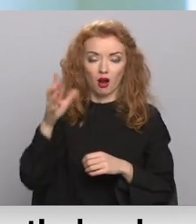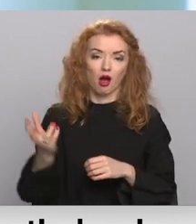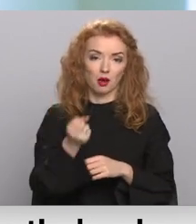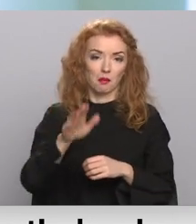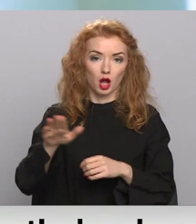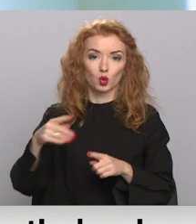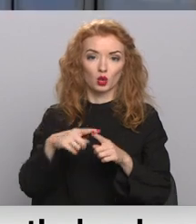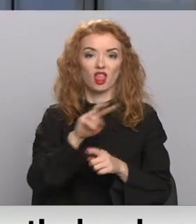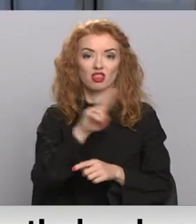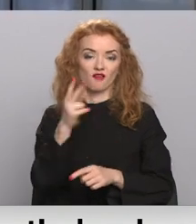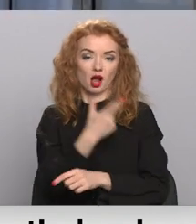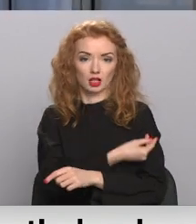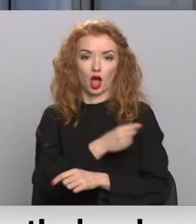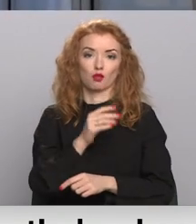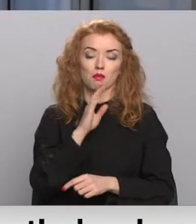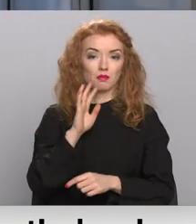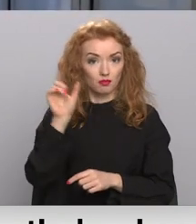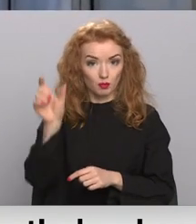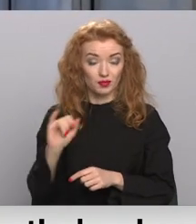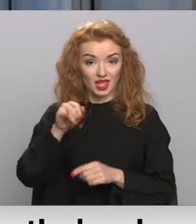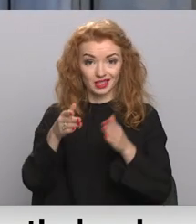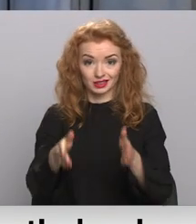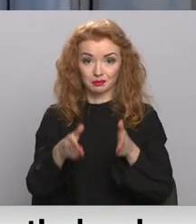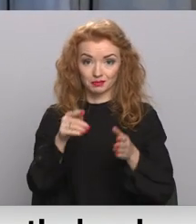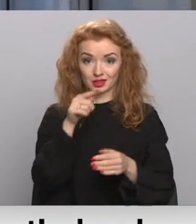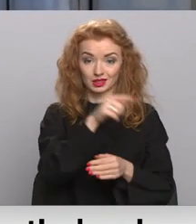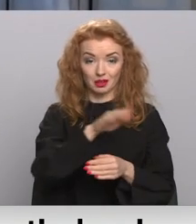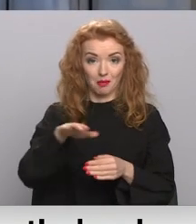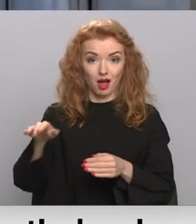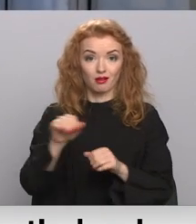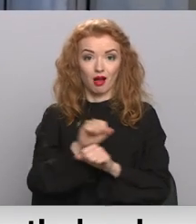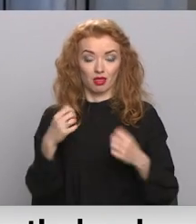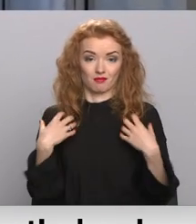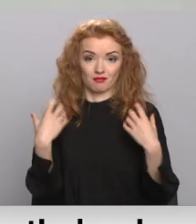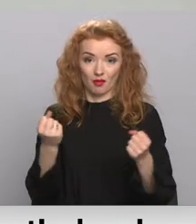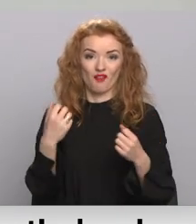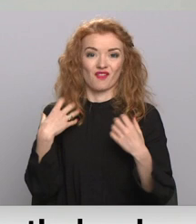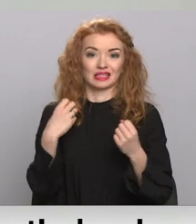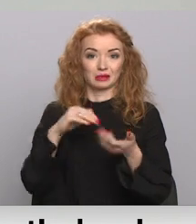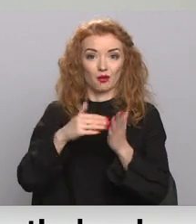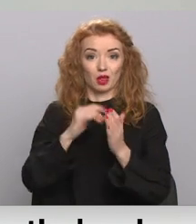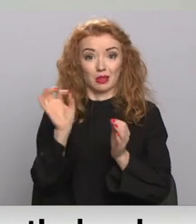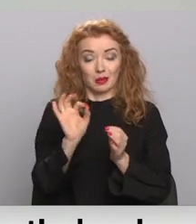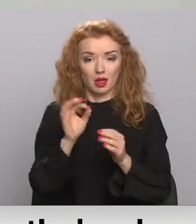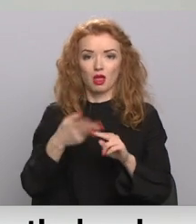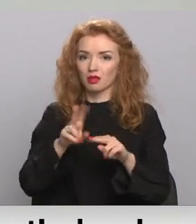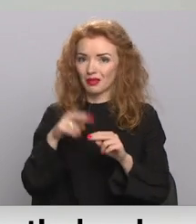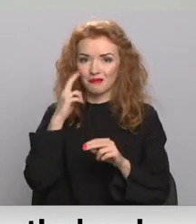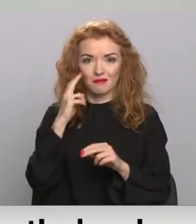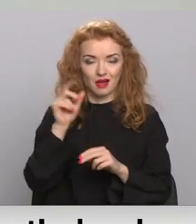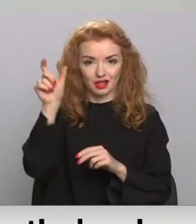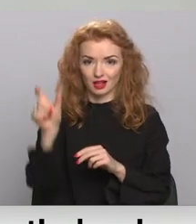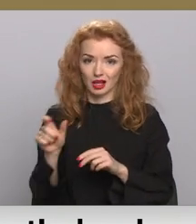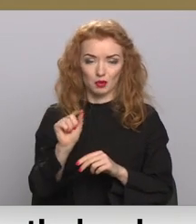un nevakcinēt māti. Ja slimnīcā stacionētie bērni regulāri atveseļojas un viņa stāvoklis nepasliktinās, to nevarot teikt par vecākiem